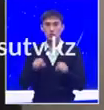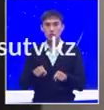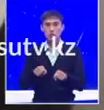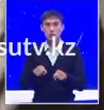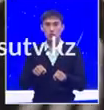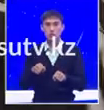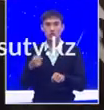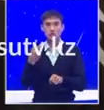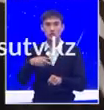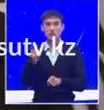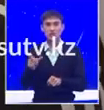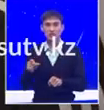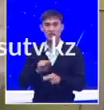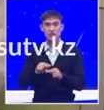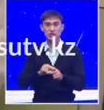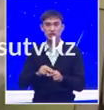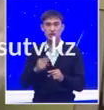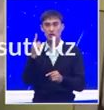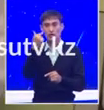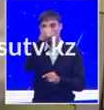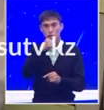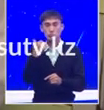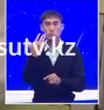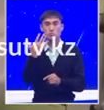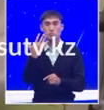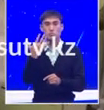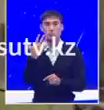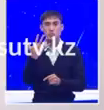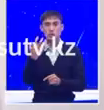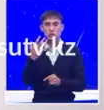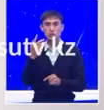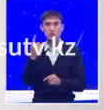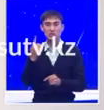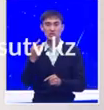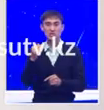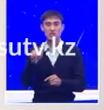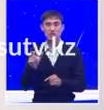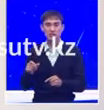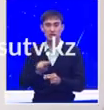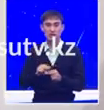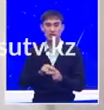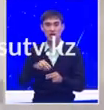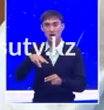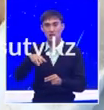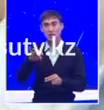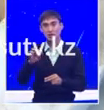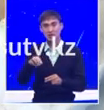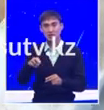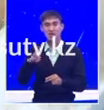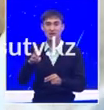20 человек. В год более 500 пациентов. При обследовании применяются современные средства диагностики. МРТ, КТ,